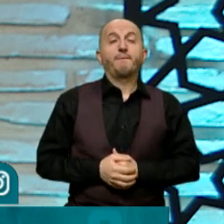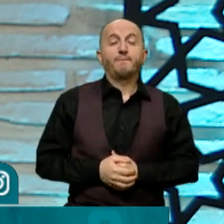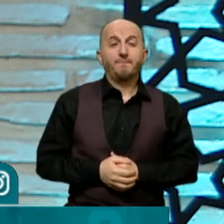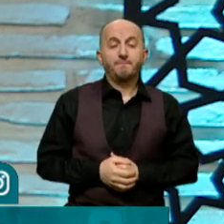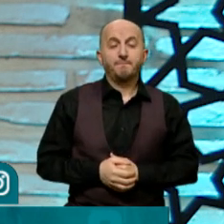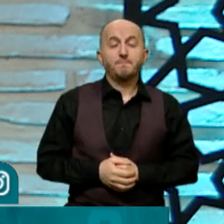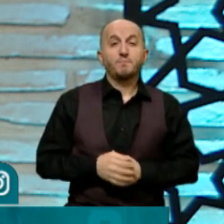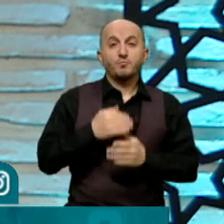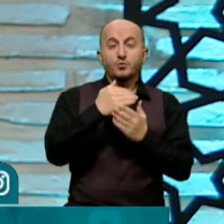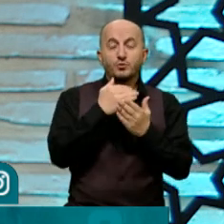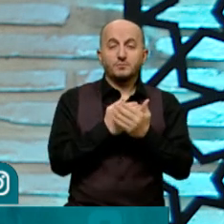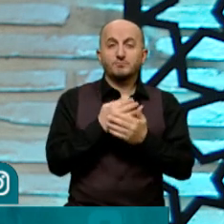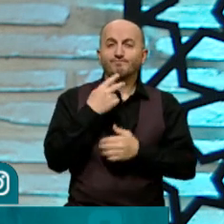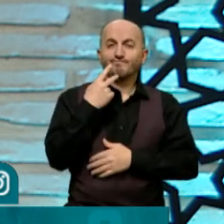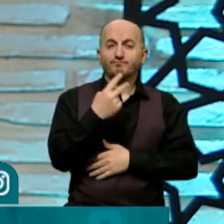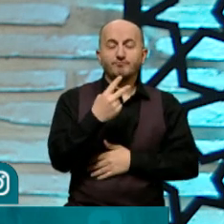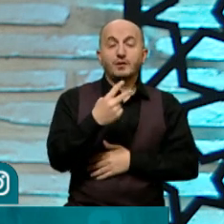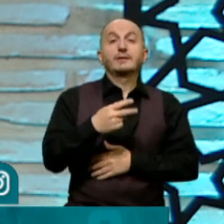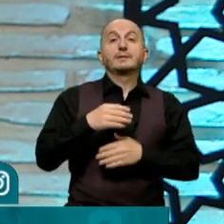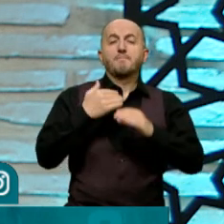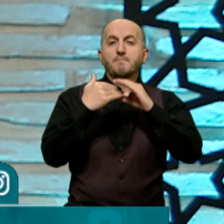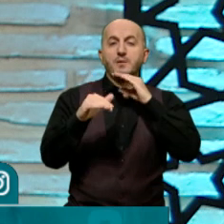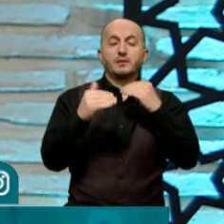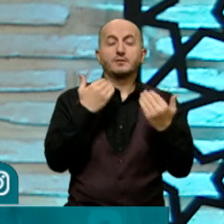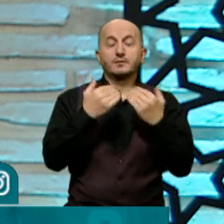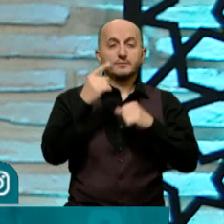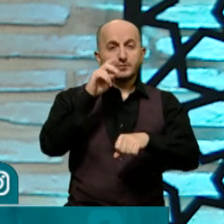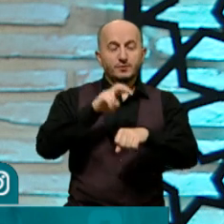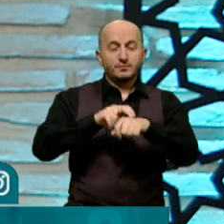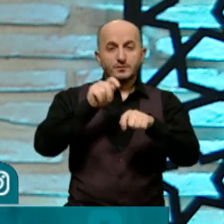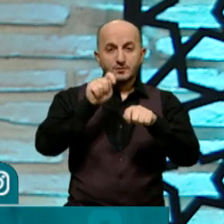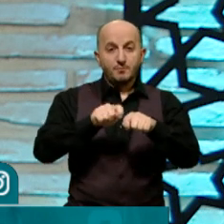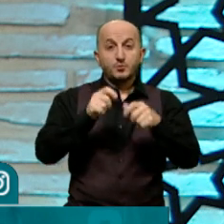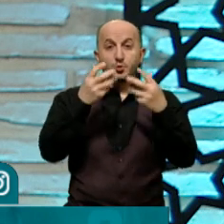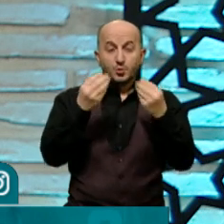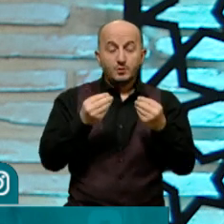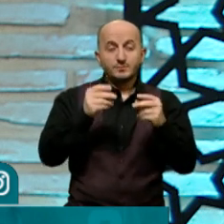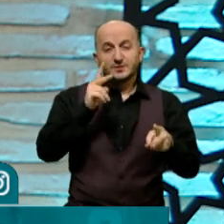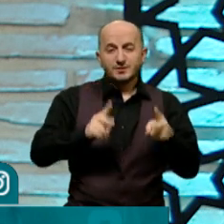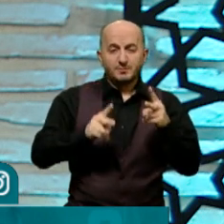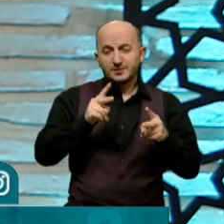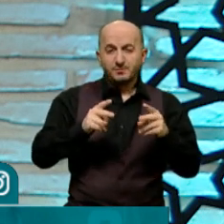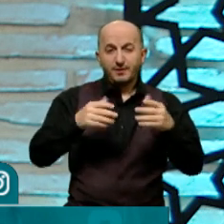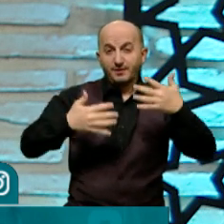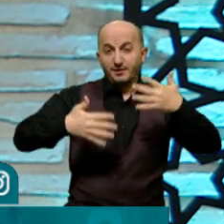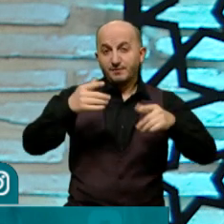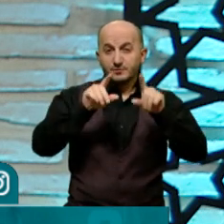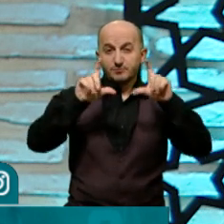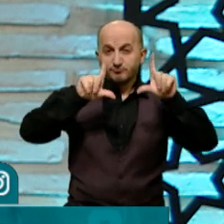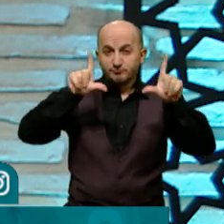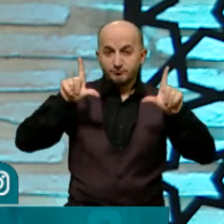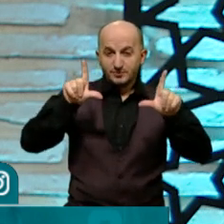diyanetesoralim@diyanet.gov.tr programımıza ait mail adresi. Bu hatırlatmaları yapmış olalım. Zaman zaman da ekranlarımızın alt köşelerinde